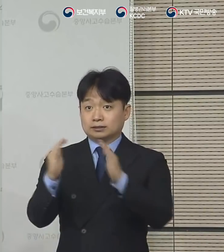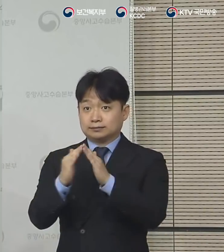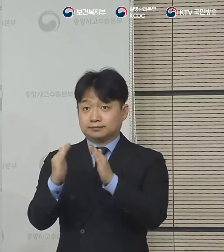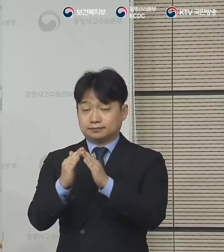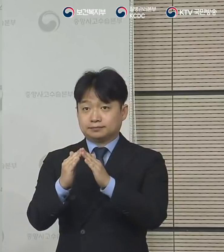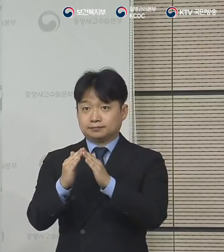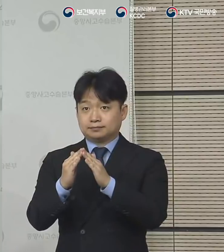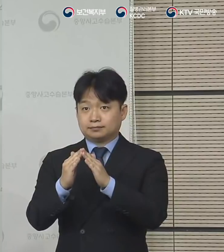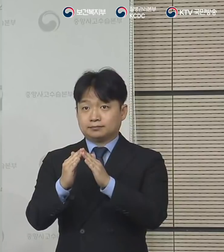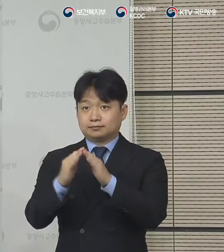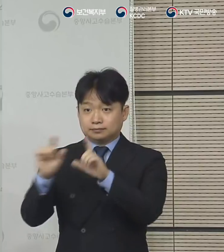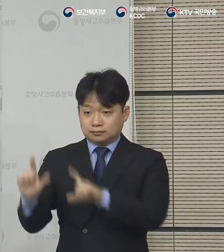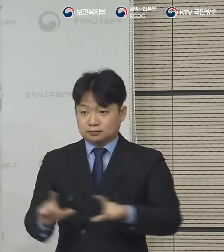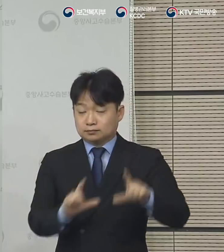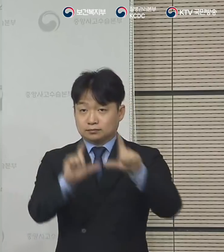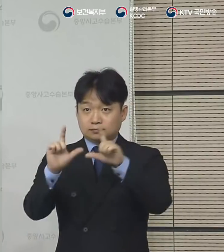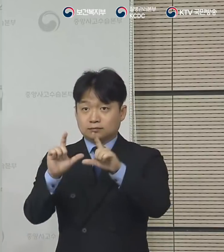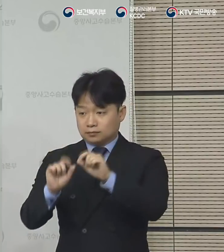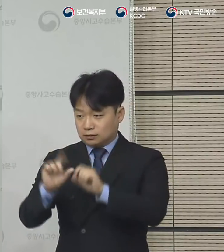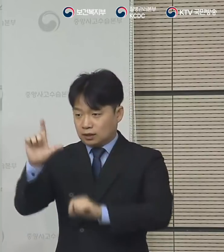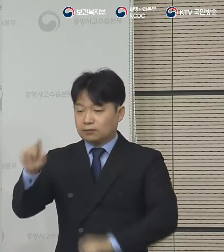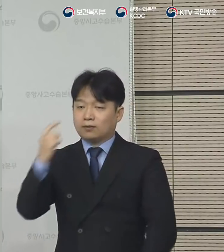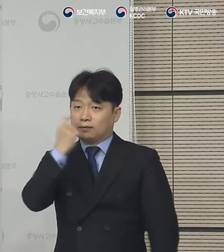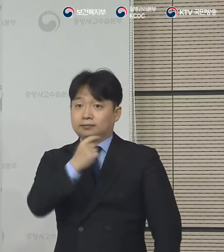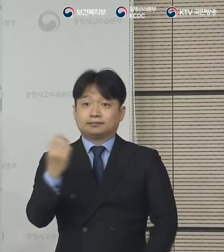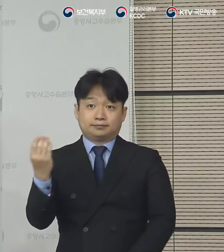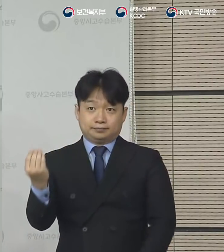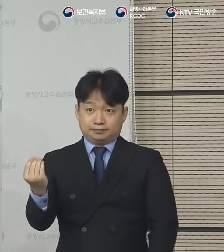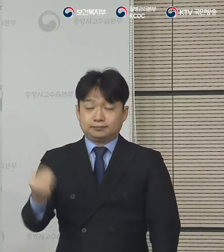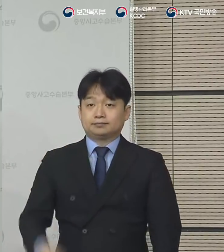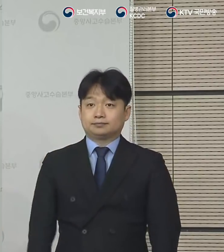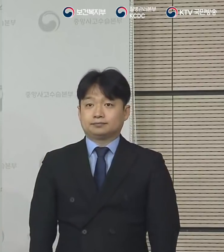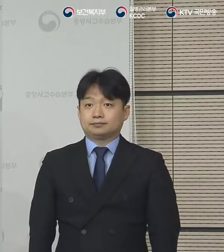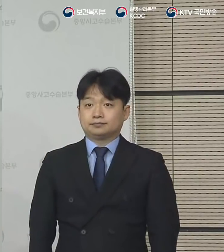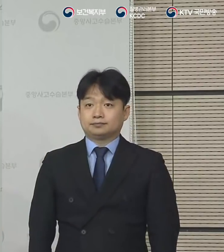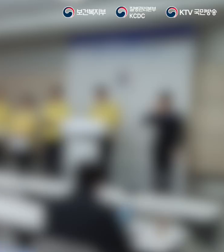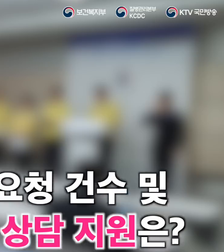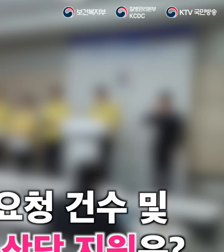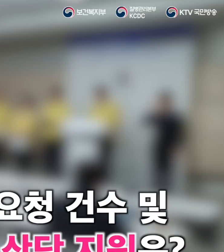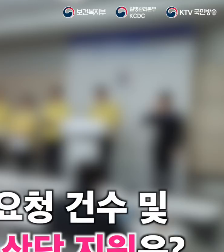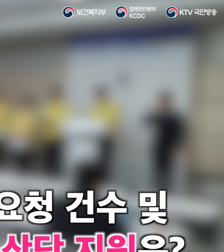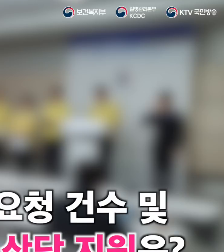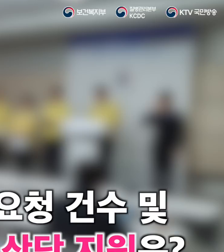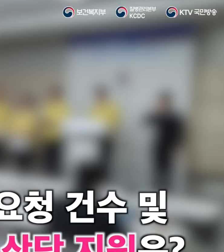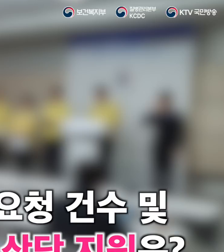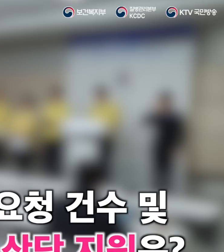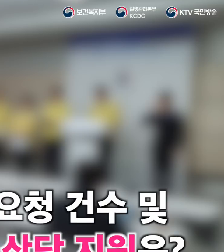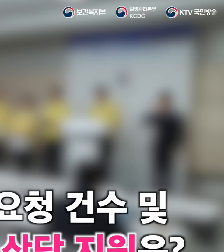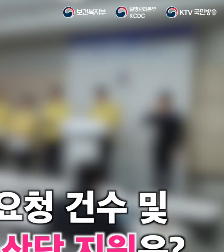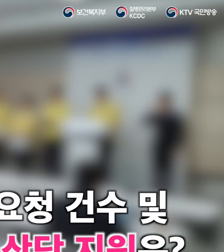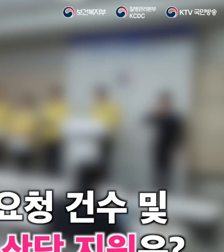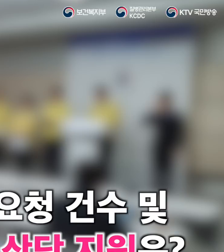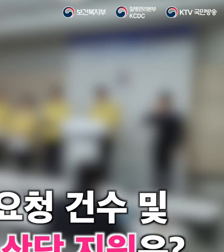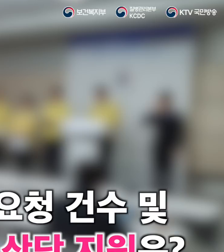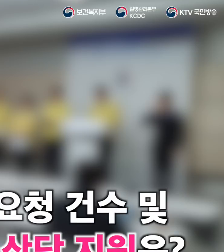것들을 정리를 해서 책자 형태로 해서 제공을 해드렸습니다.